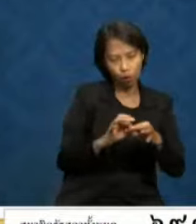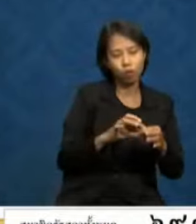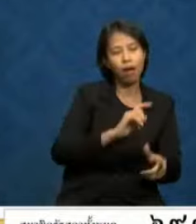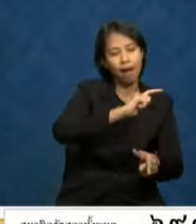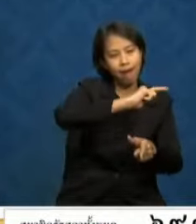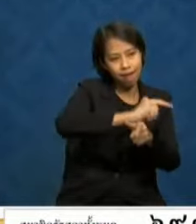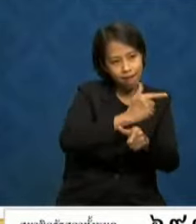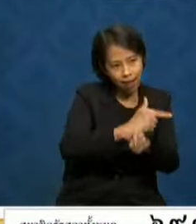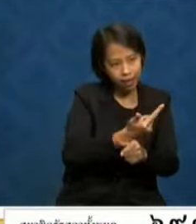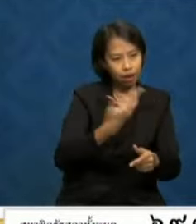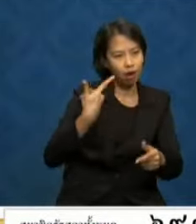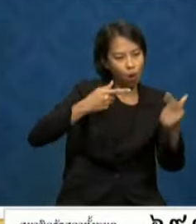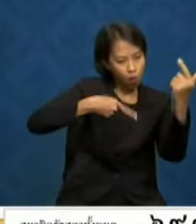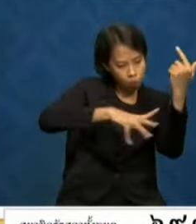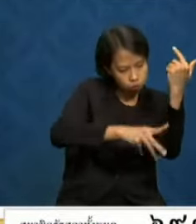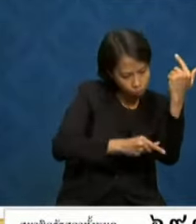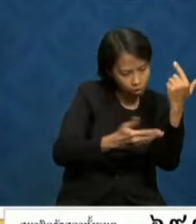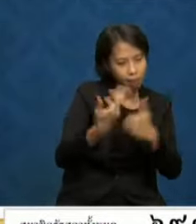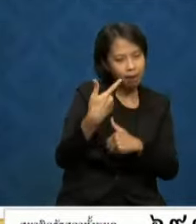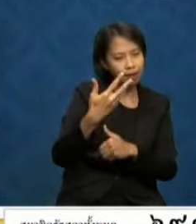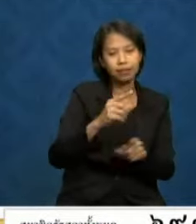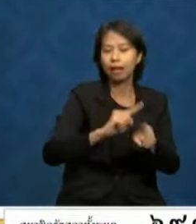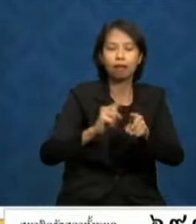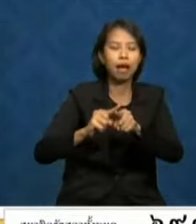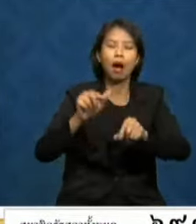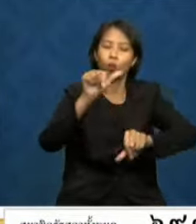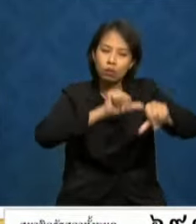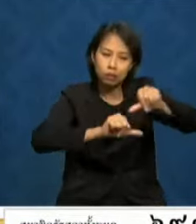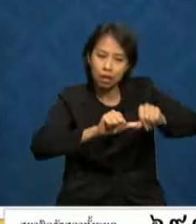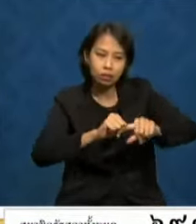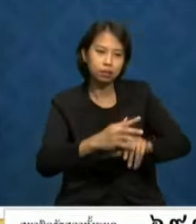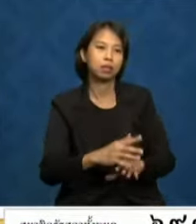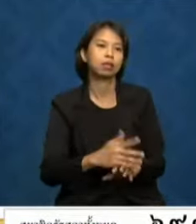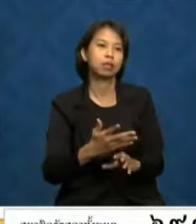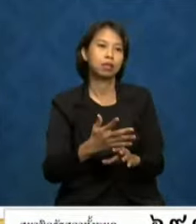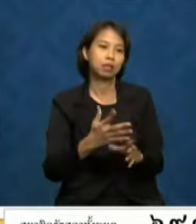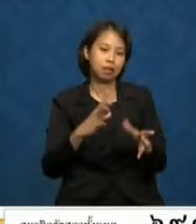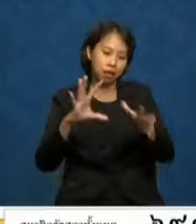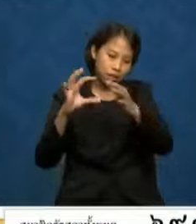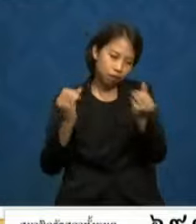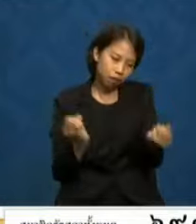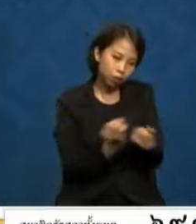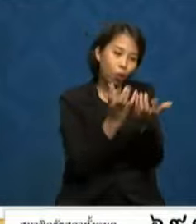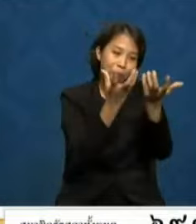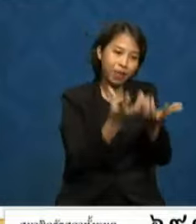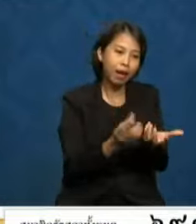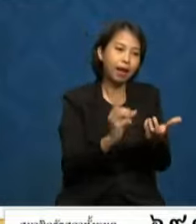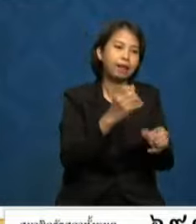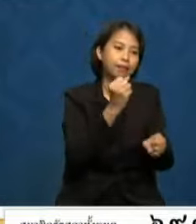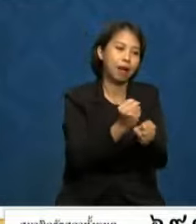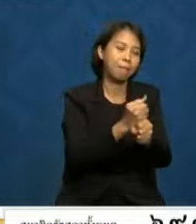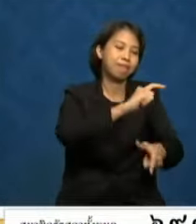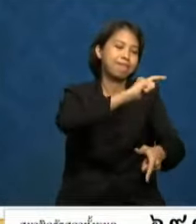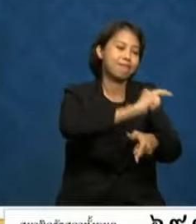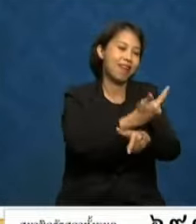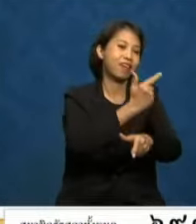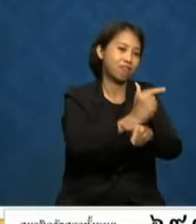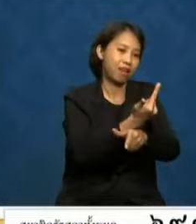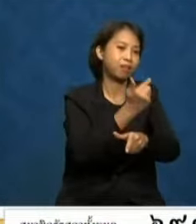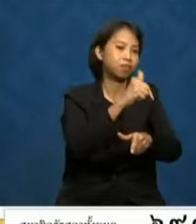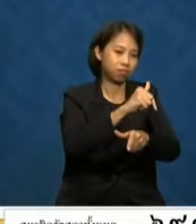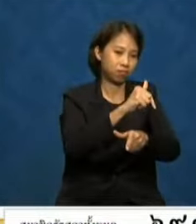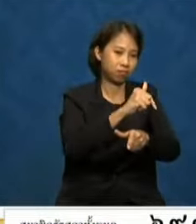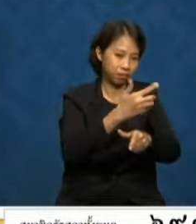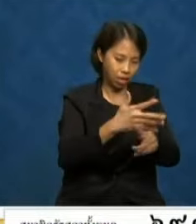อลูมิเนียมปุ๋ยพลังงานแล้วก็ไฮโดรเจนแต่ที่กระทบเรามากคือเหล็กอลูมิเนียมนะครับและคิดว่าผลิตภัณฑ์ตัวนี้จะเพิ่ม